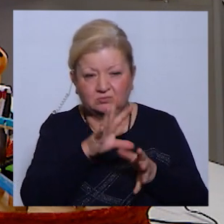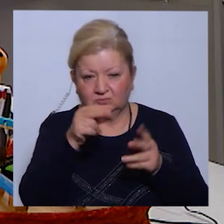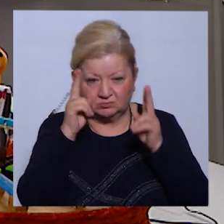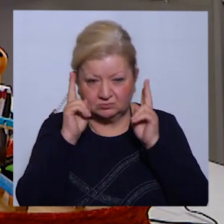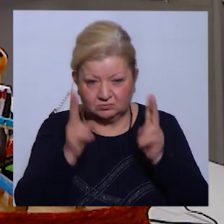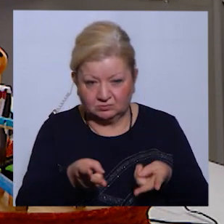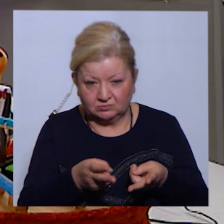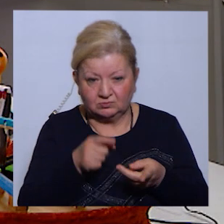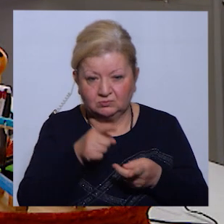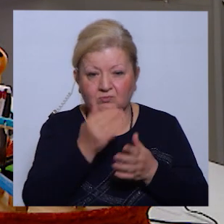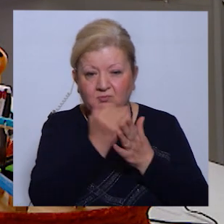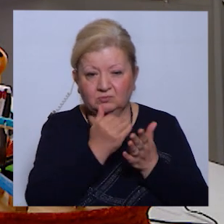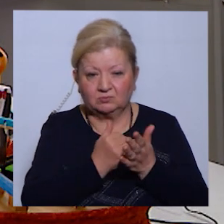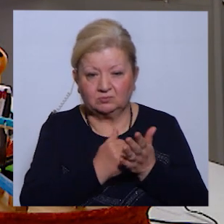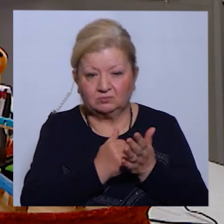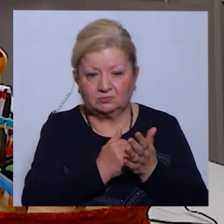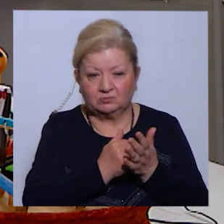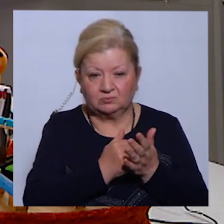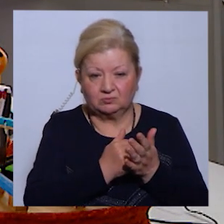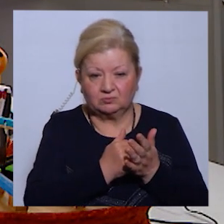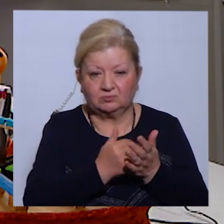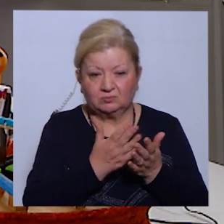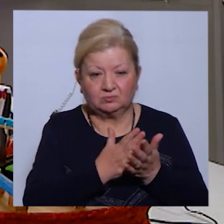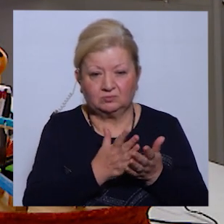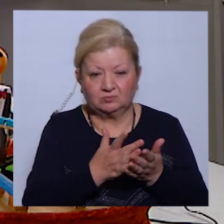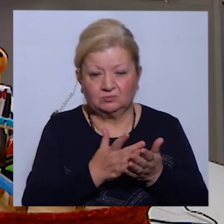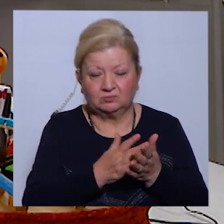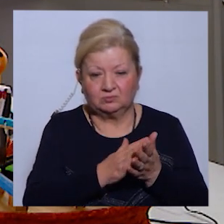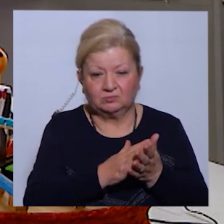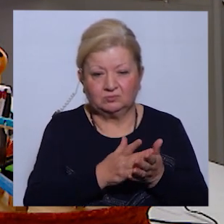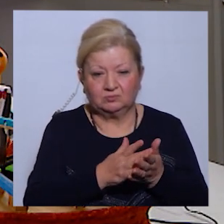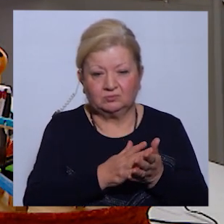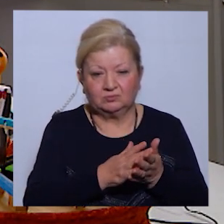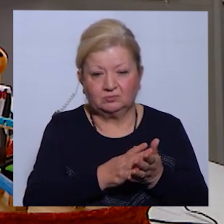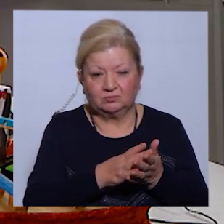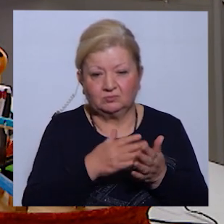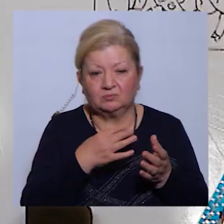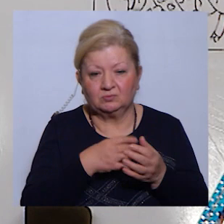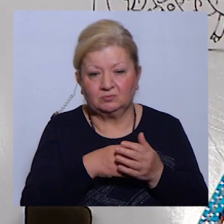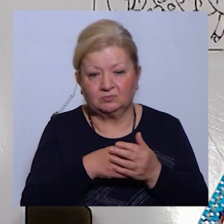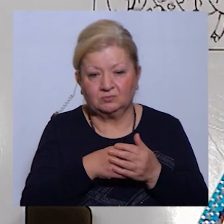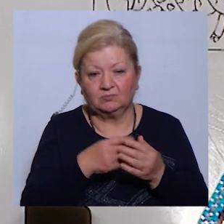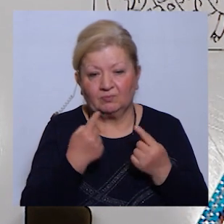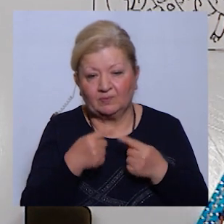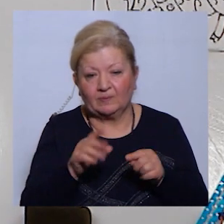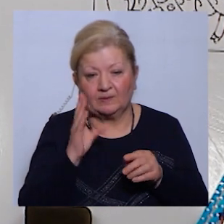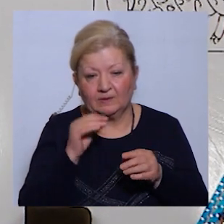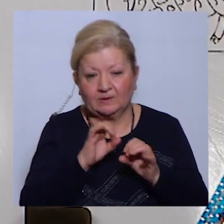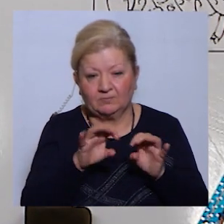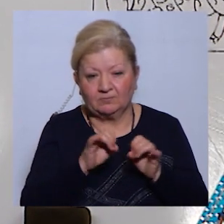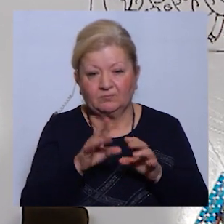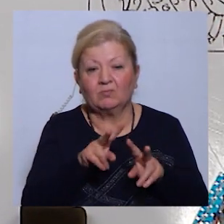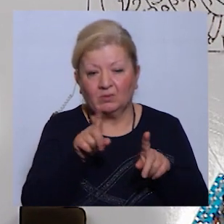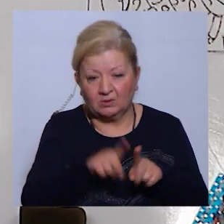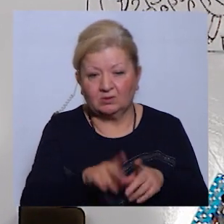იცით და იმ პროგრამულ უზრუნველყოფაზეც ჩვენი ფორმატი არ იძლევა საშუალებას, რომ ვისაუბრო და მოუყვეთ, თუმცა რაღაცა